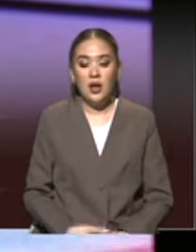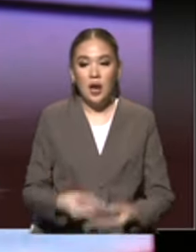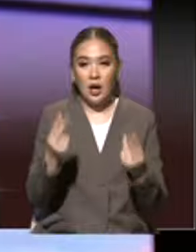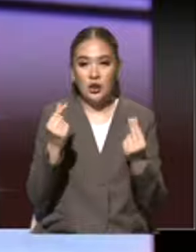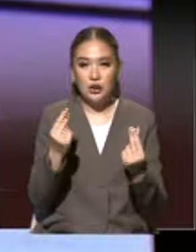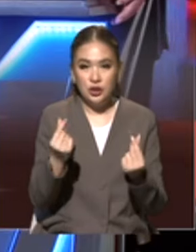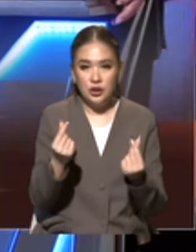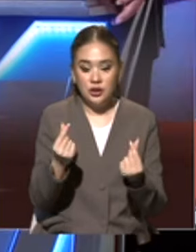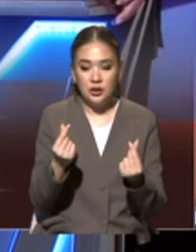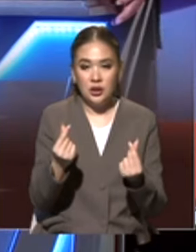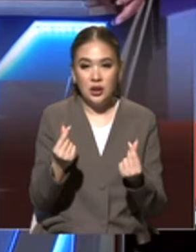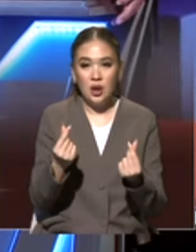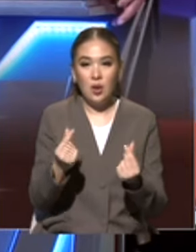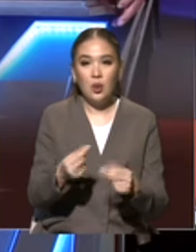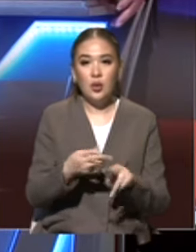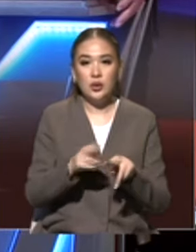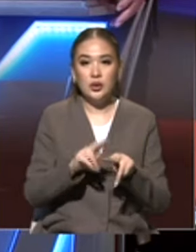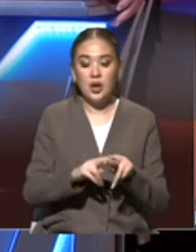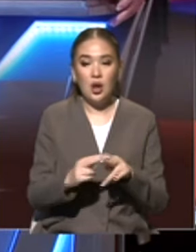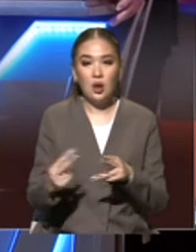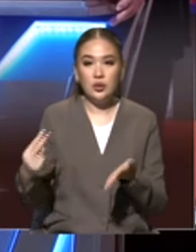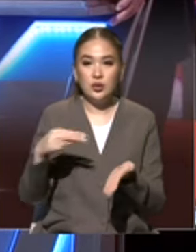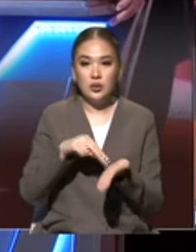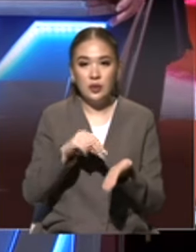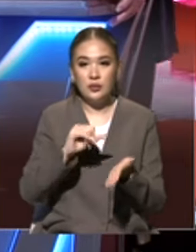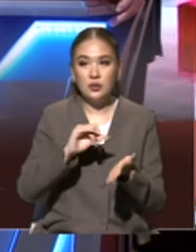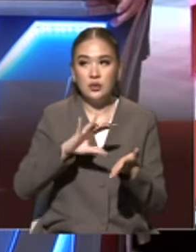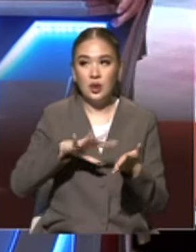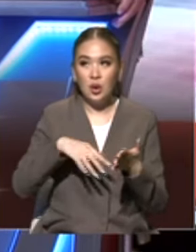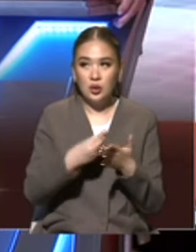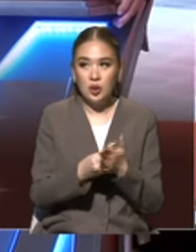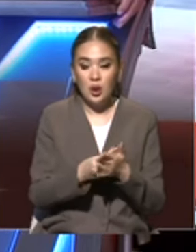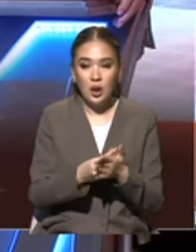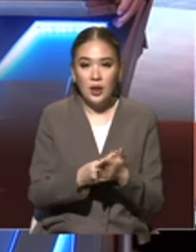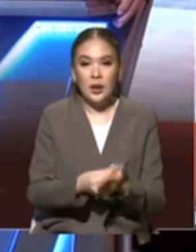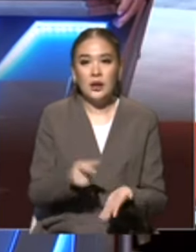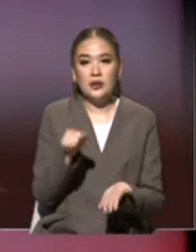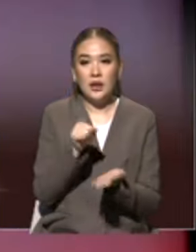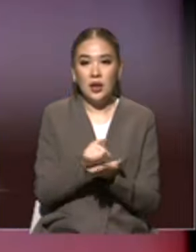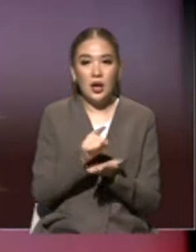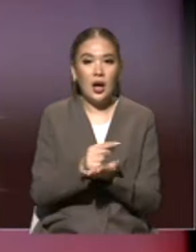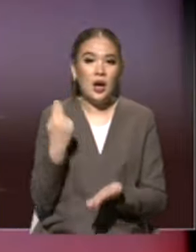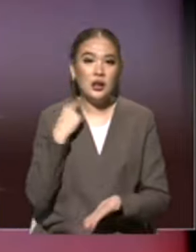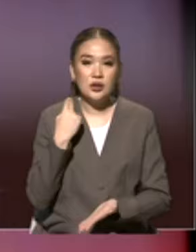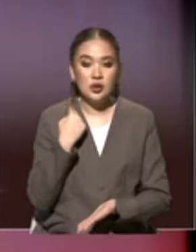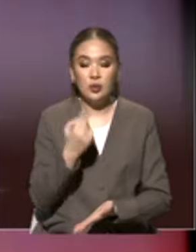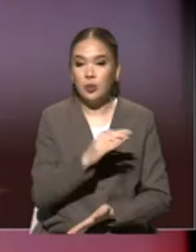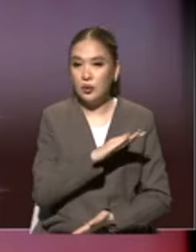қаржы финансы устойчивость дейді ғой орысша, сол болу керек. Салық жағынан қарызы болмау